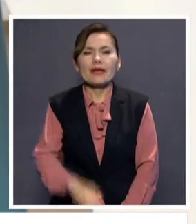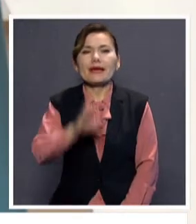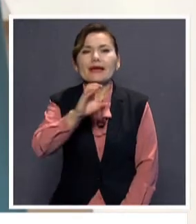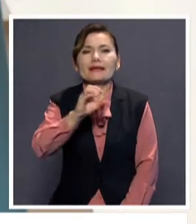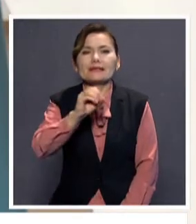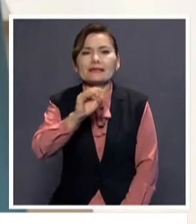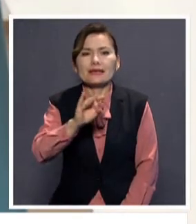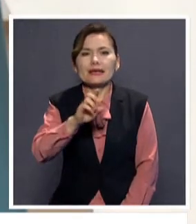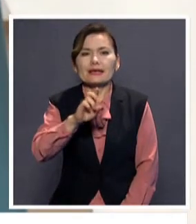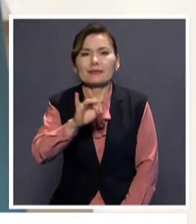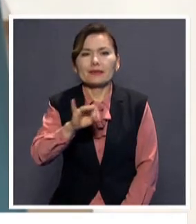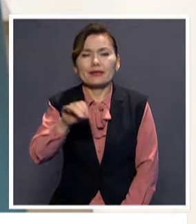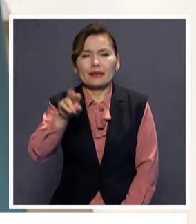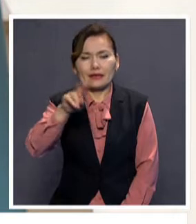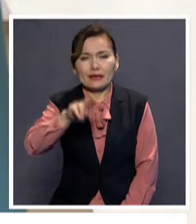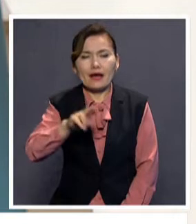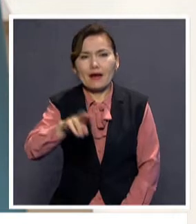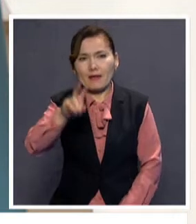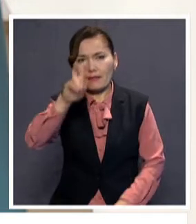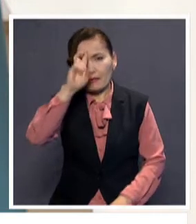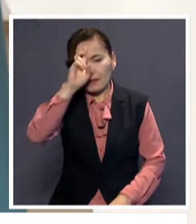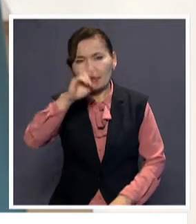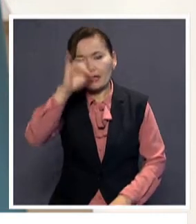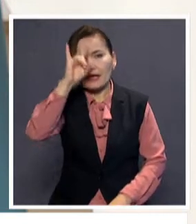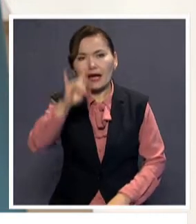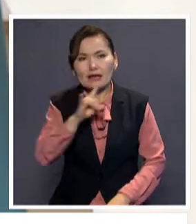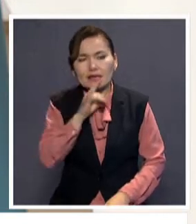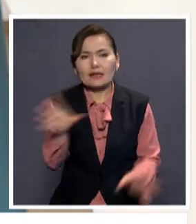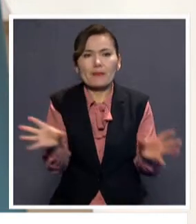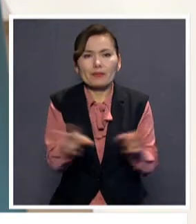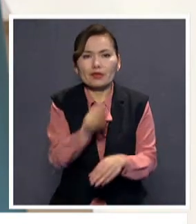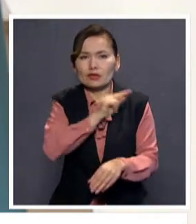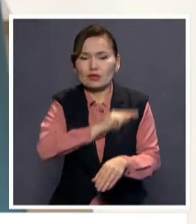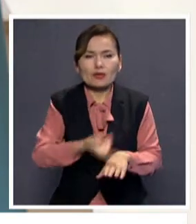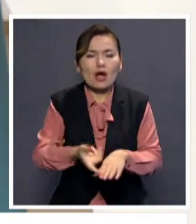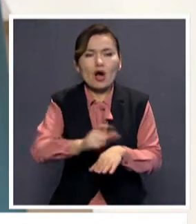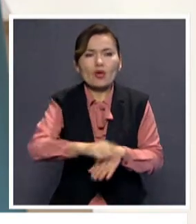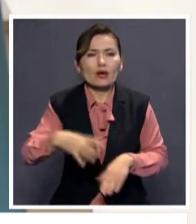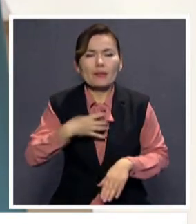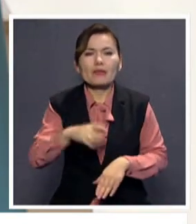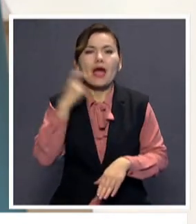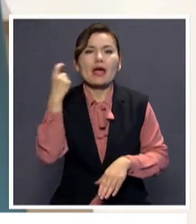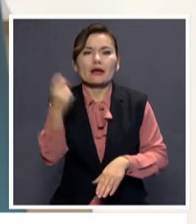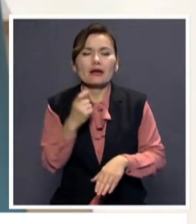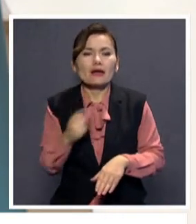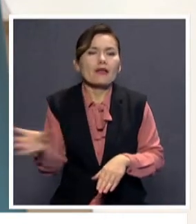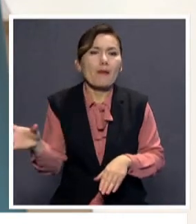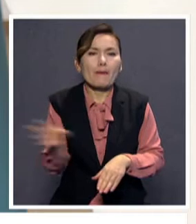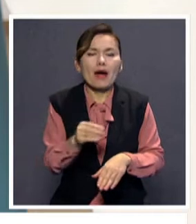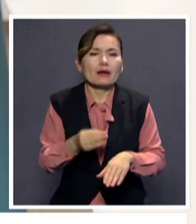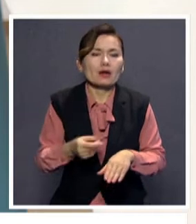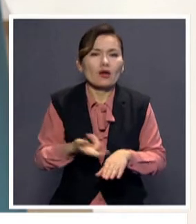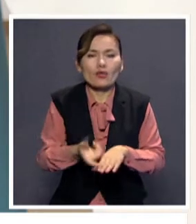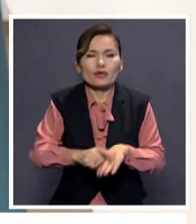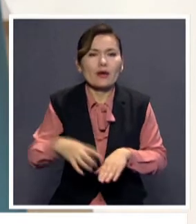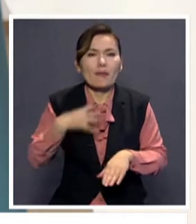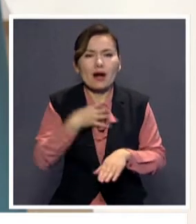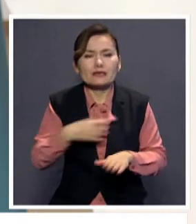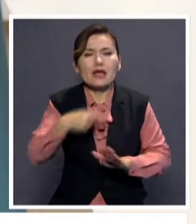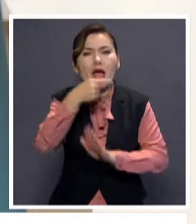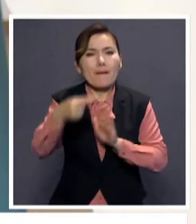үшін Қазақстанмен ынтымақтастықты арттыра түсу өте маңызды. Біз бүгін саяси және экономикалық барлық маңызды мәселелерді талқылады. Астанаға тағы